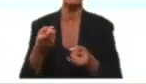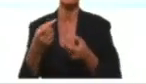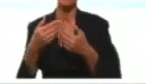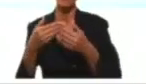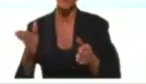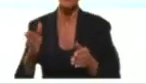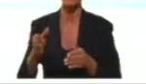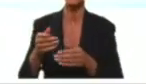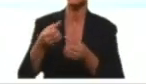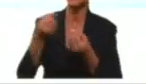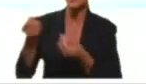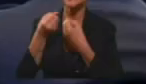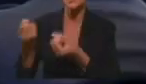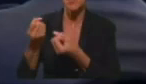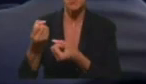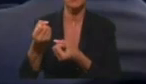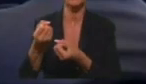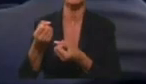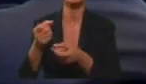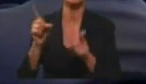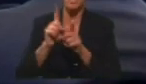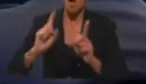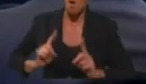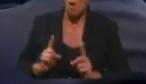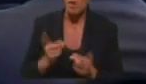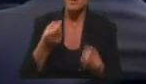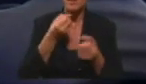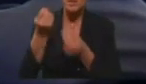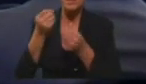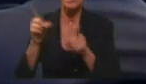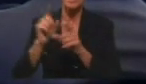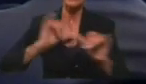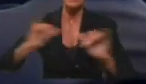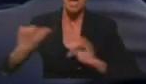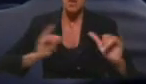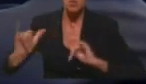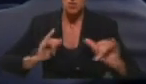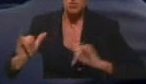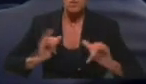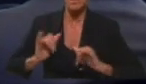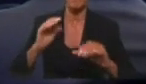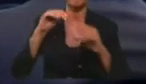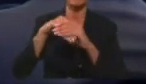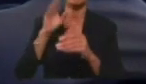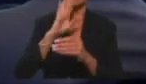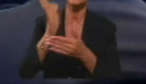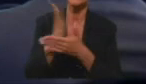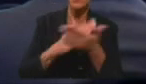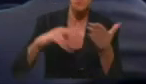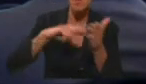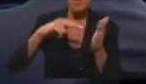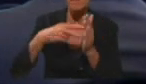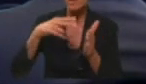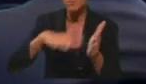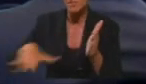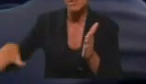zbiorowego. To oprócz organizatorów transportu mamy zarządców infrastruktury, na przykład, tak, mamy jakieś działy planowania przestrzennego.